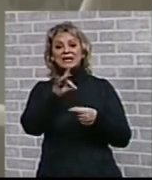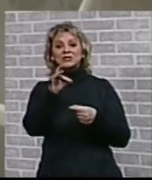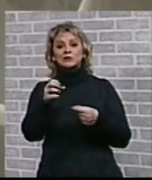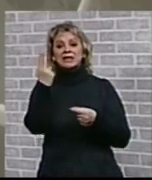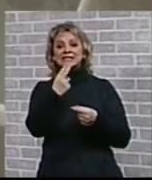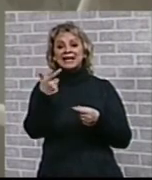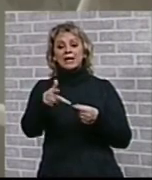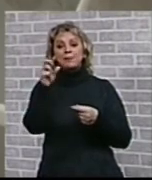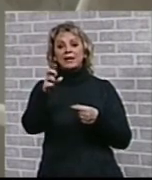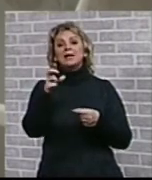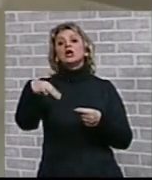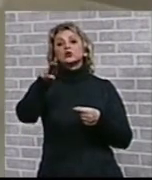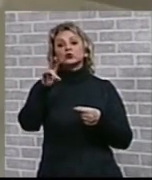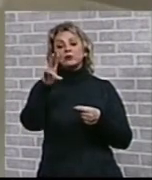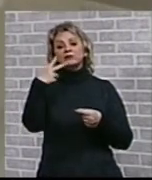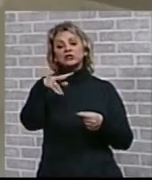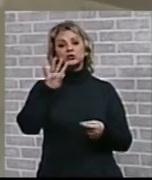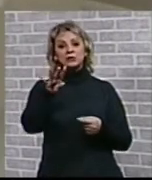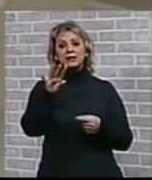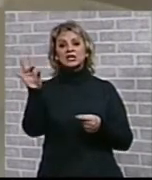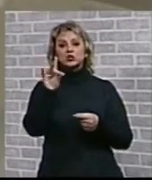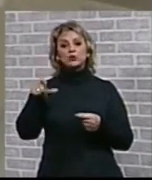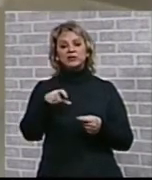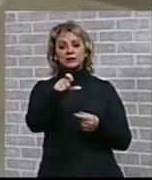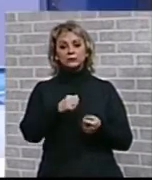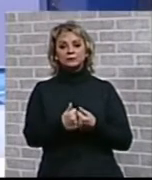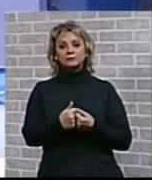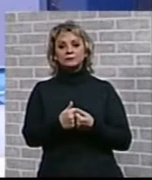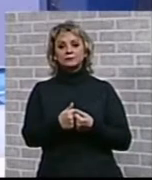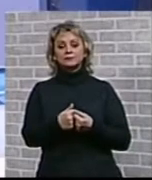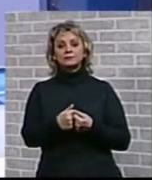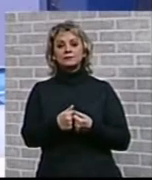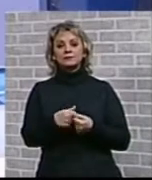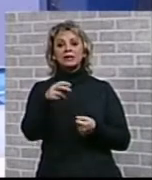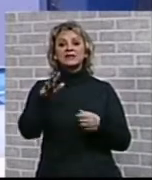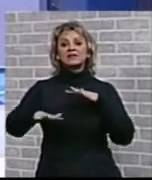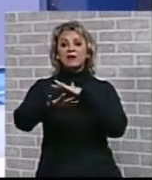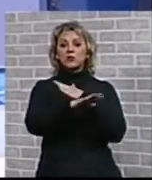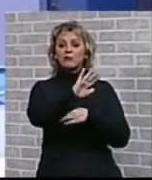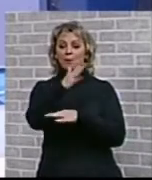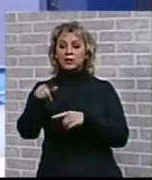ЦГБ. Евгения Слинкина, Юрий Санкин, Дон 24, Ростов-на-Дону. Дворов и